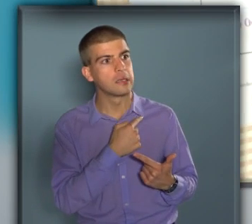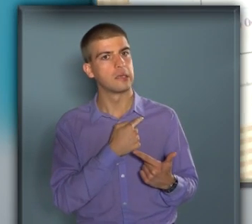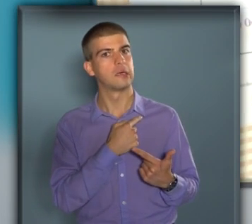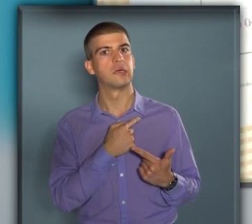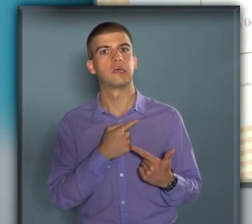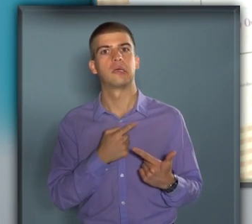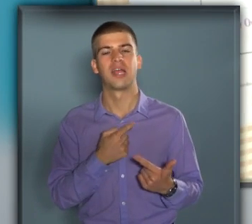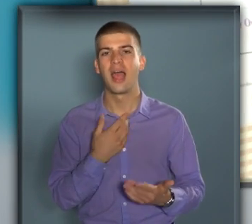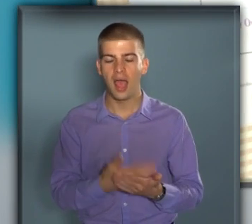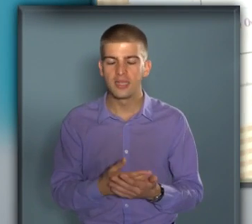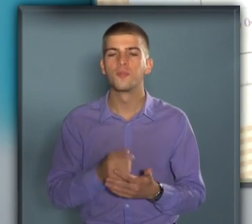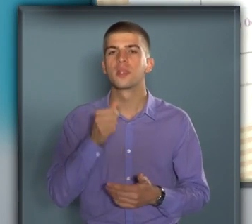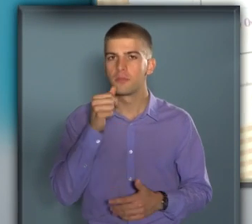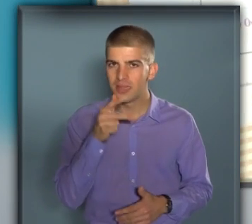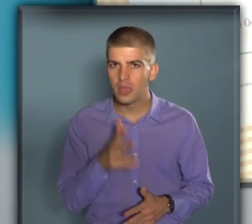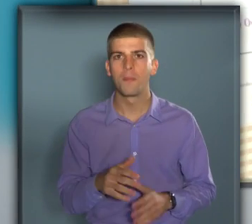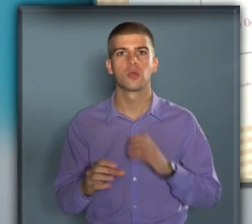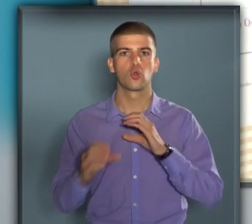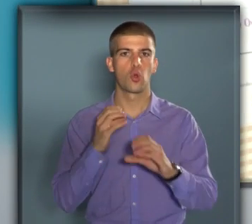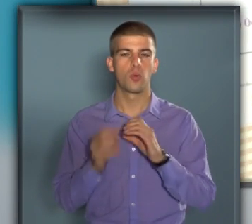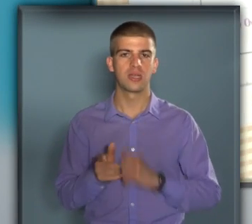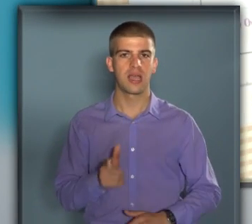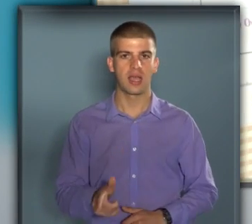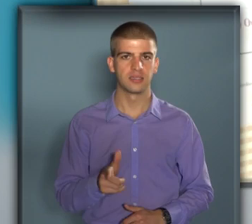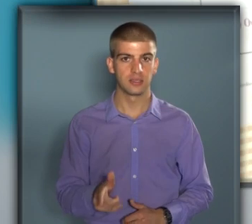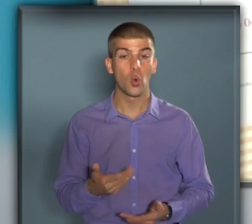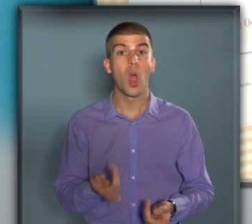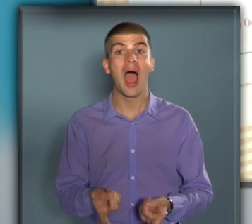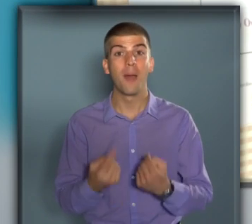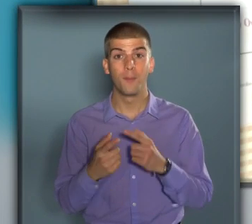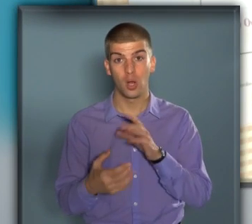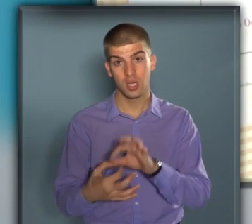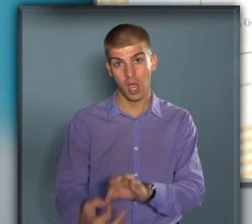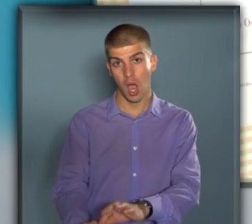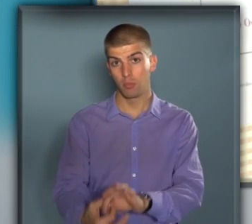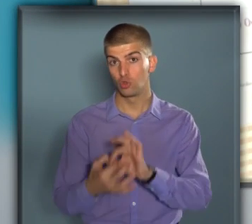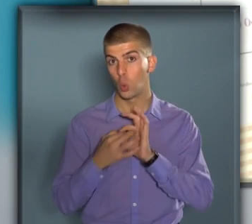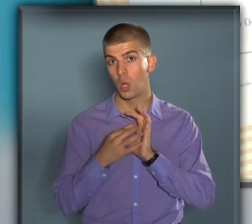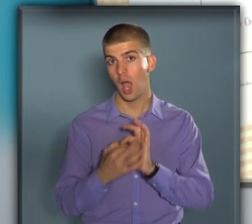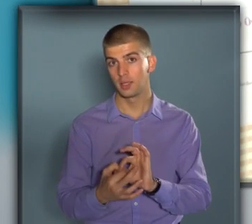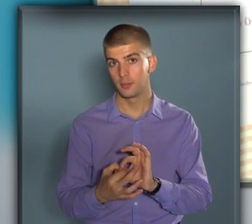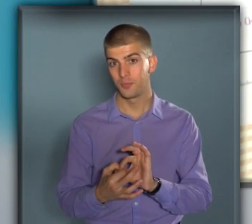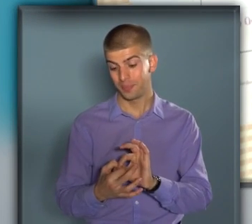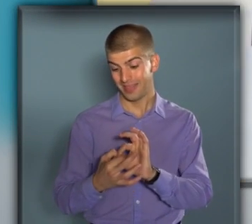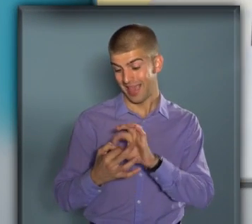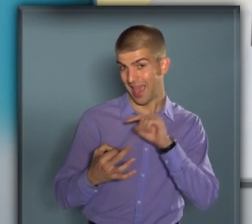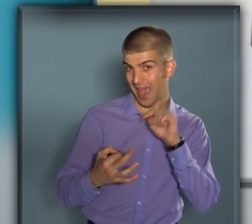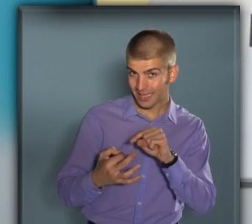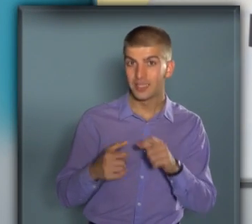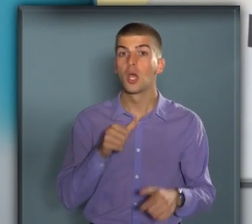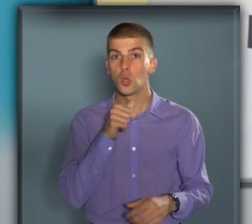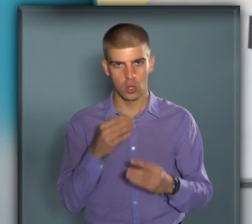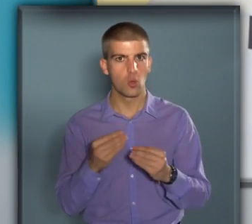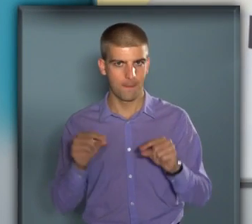hétköznapi kommunikációs helyzet, na de a kapcsolatunk az ebből fog kialakulni. És ez az, amivel a Gordon módszer